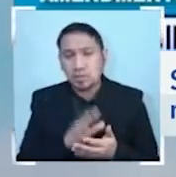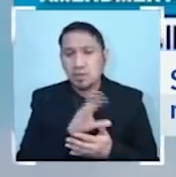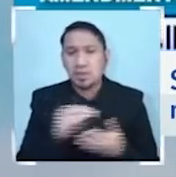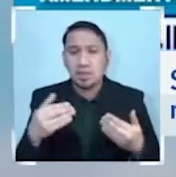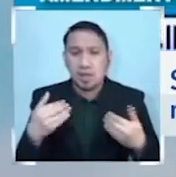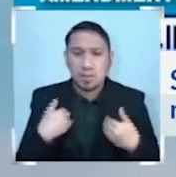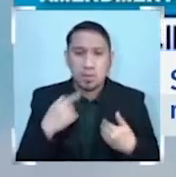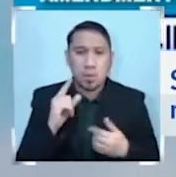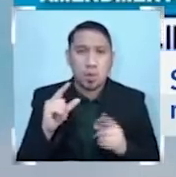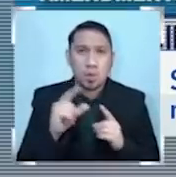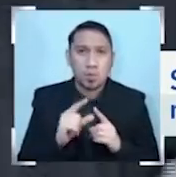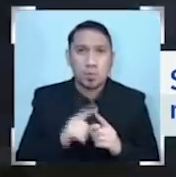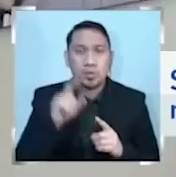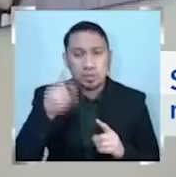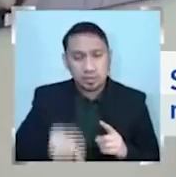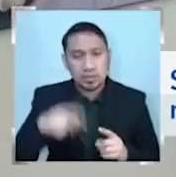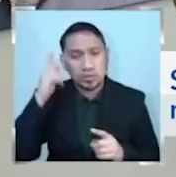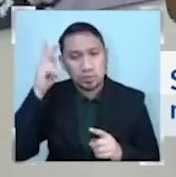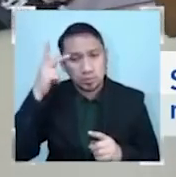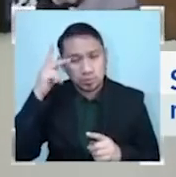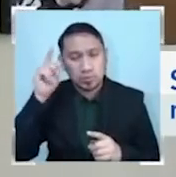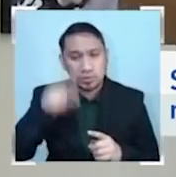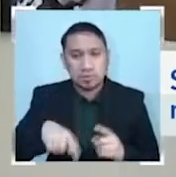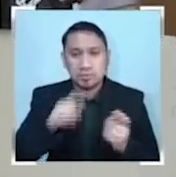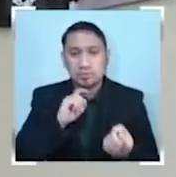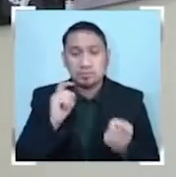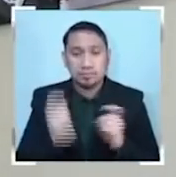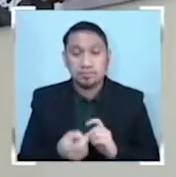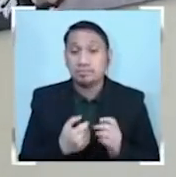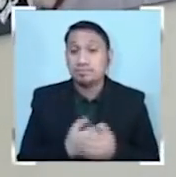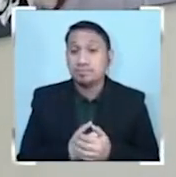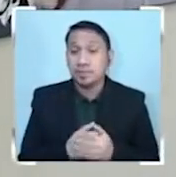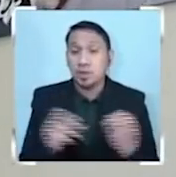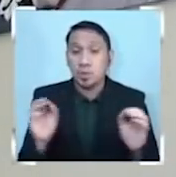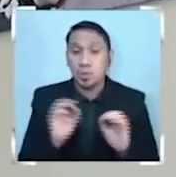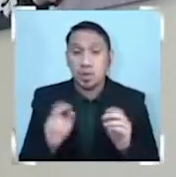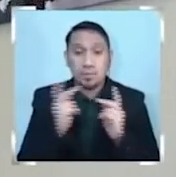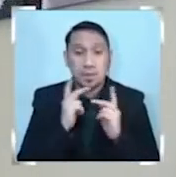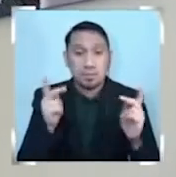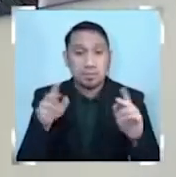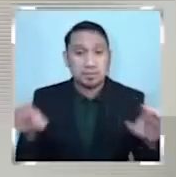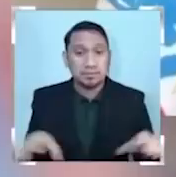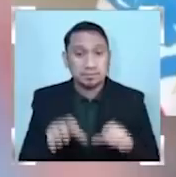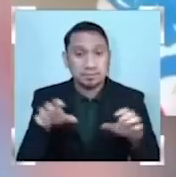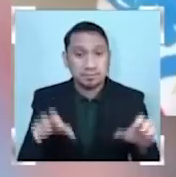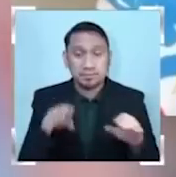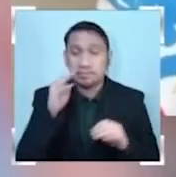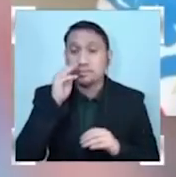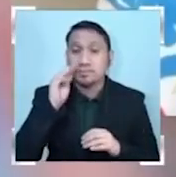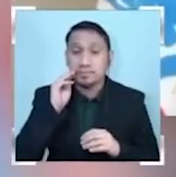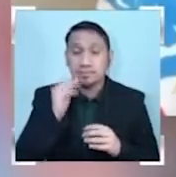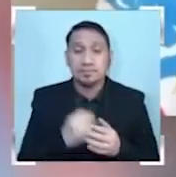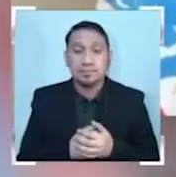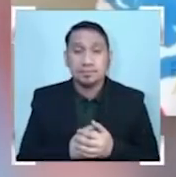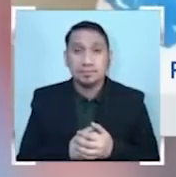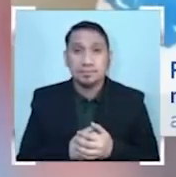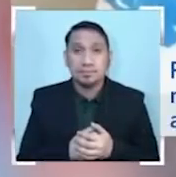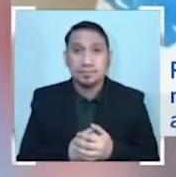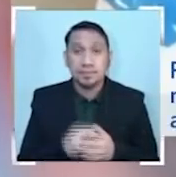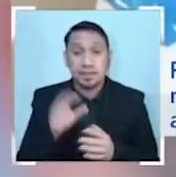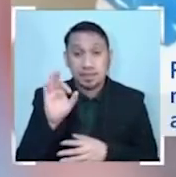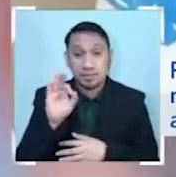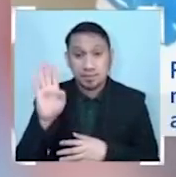need political party reform. Walang public engagement sa Senator Manny Pacquiao. Sa kanya namang Facebook